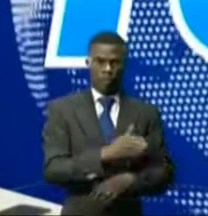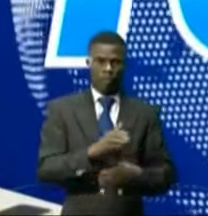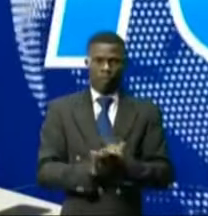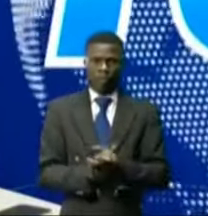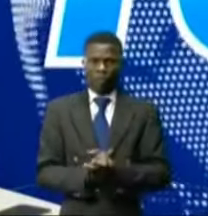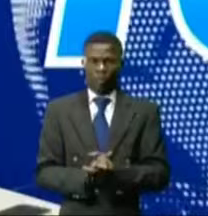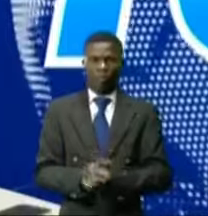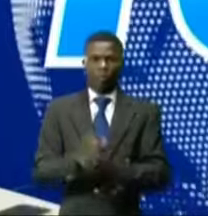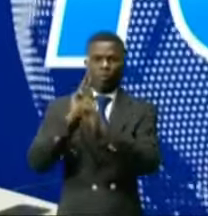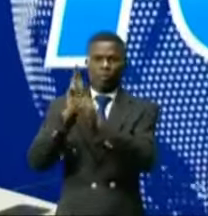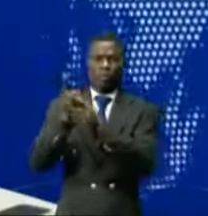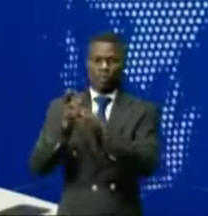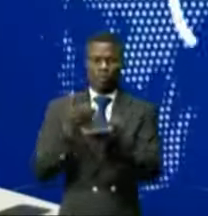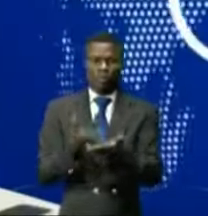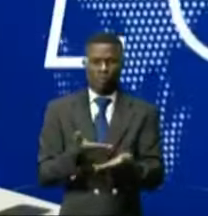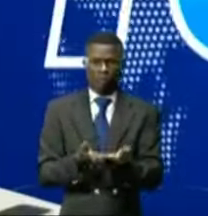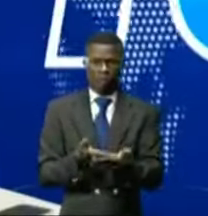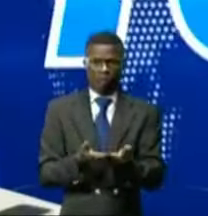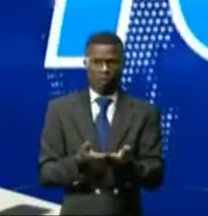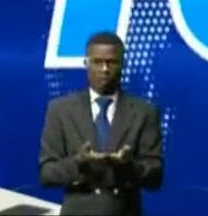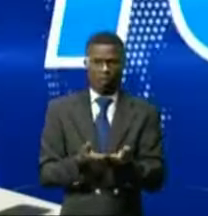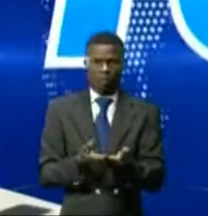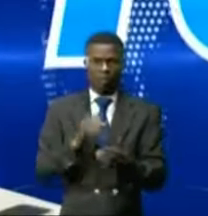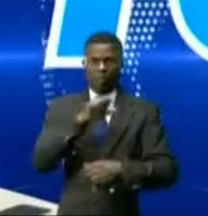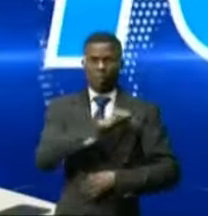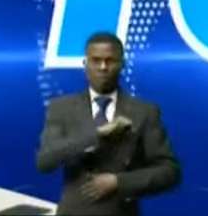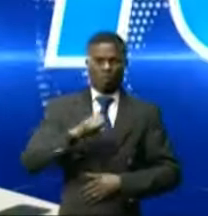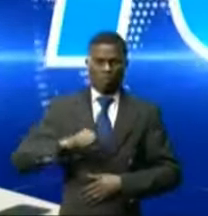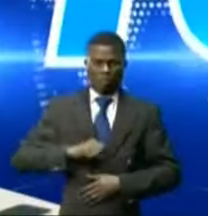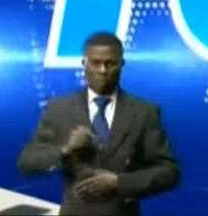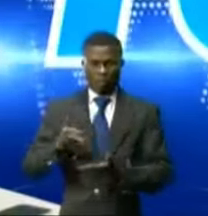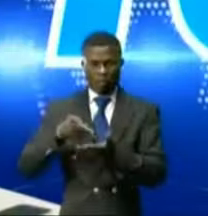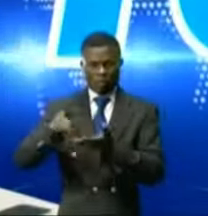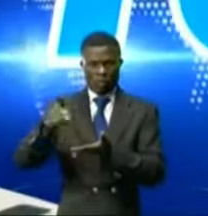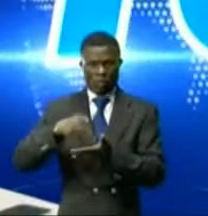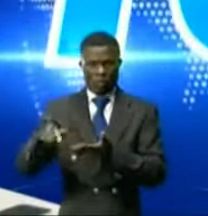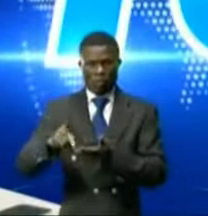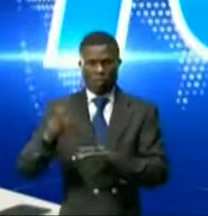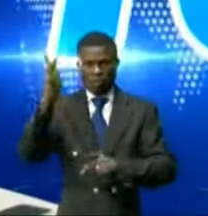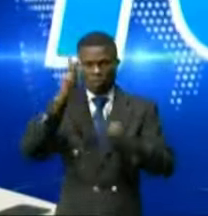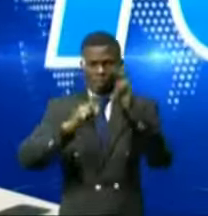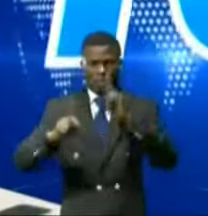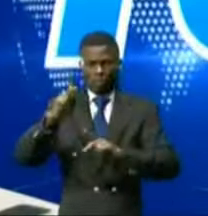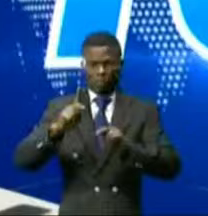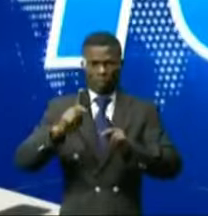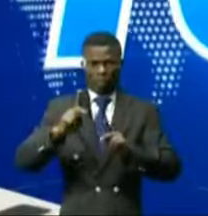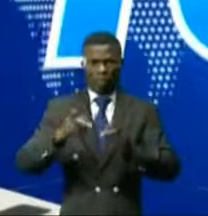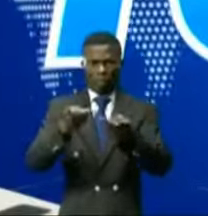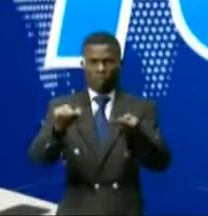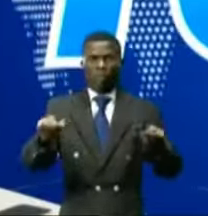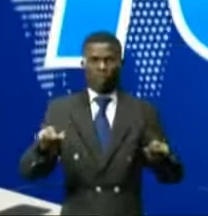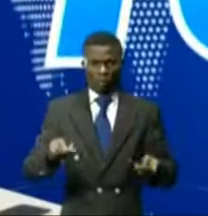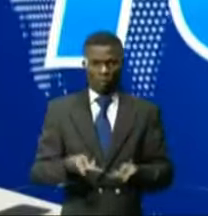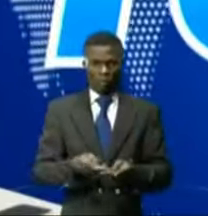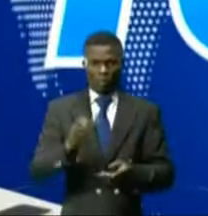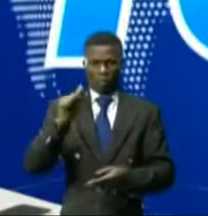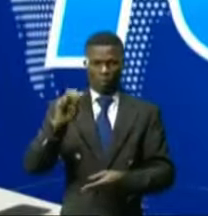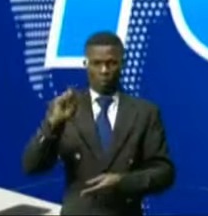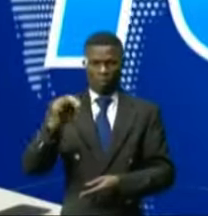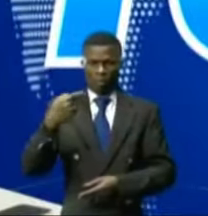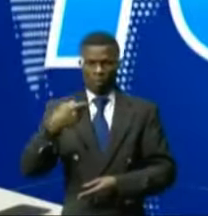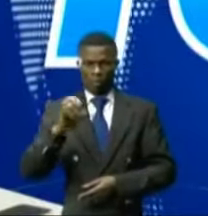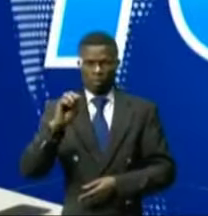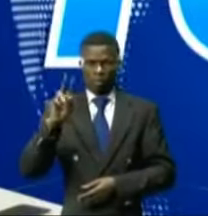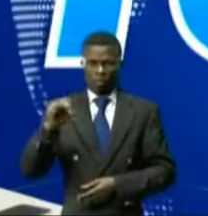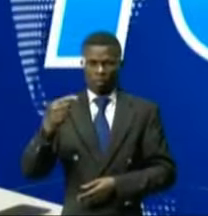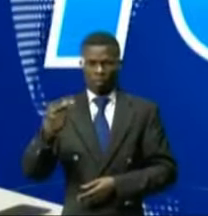Un reportage nous amène ce soir au Sénat vers l'indemnisation des habitants expropriés de sites Ango Ango et Sep